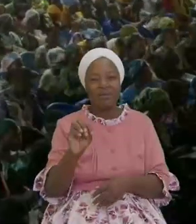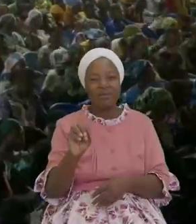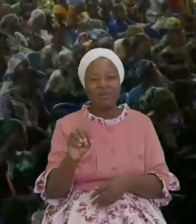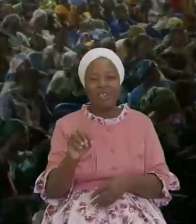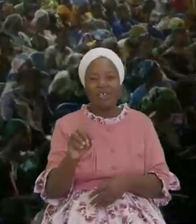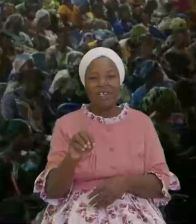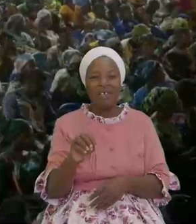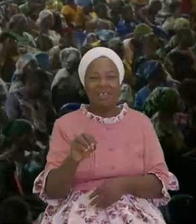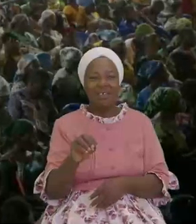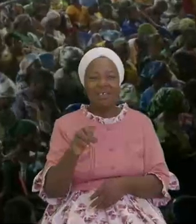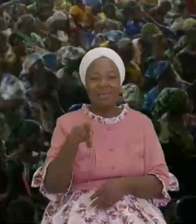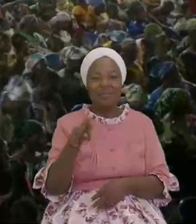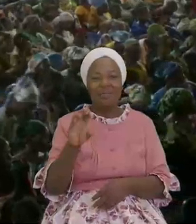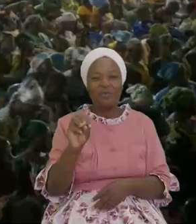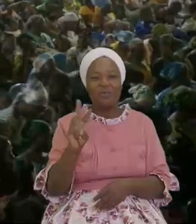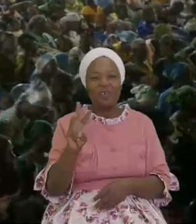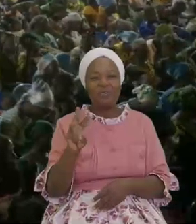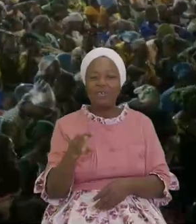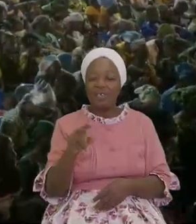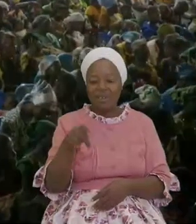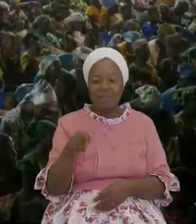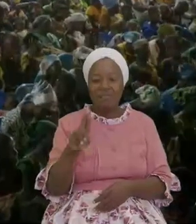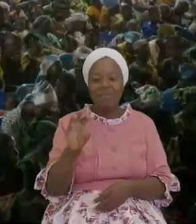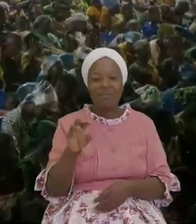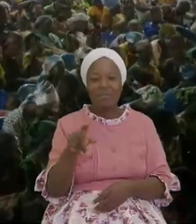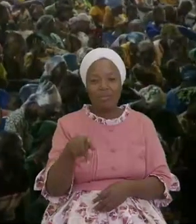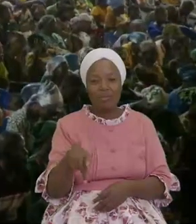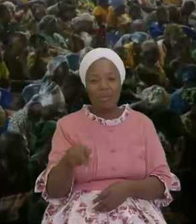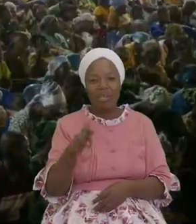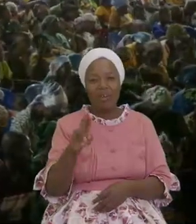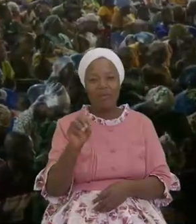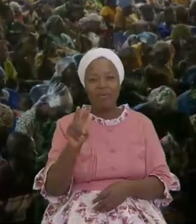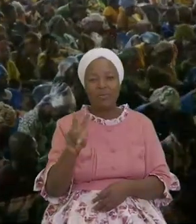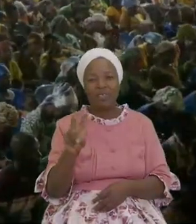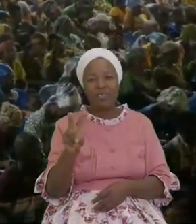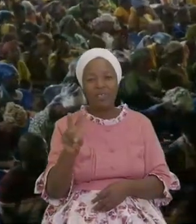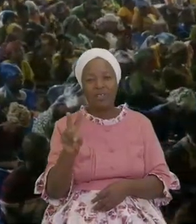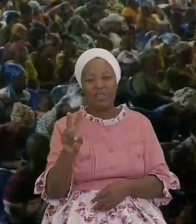Voyons Proverbe chapitre 5, verset 22.